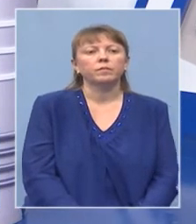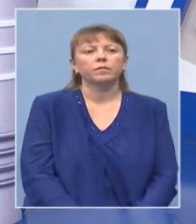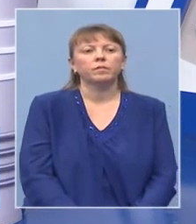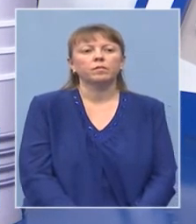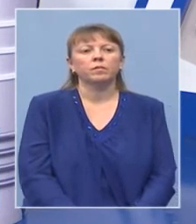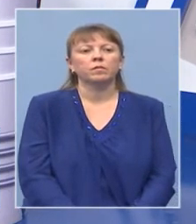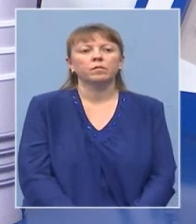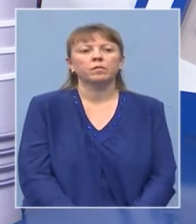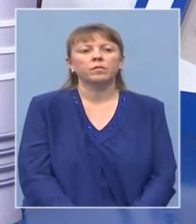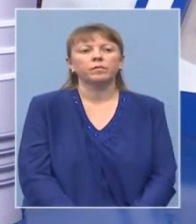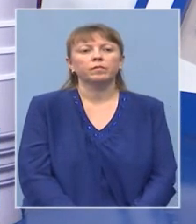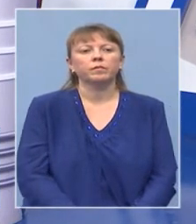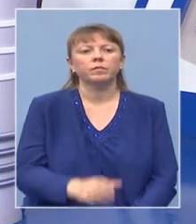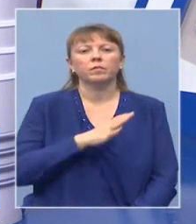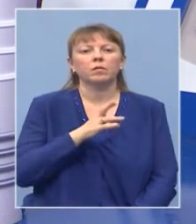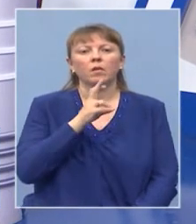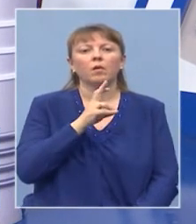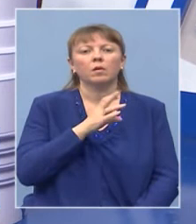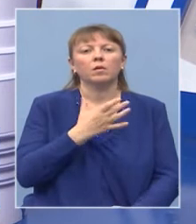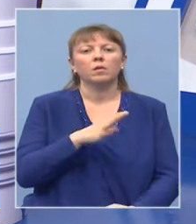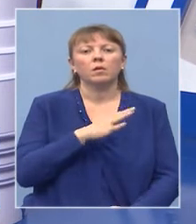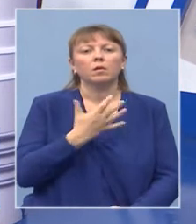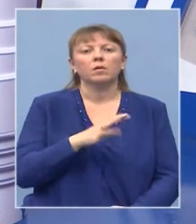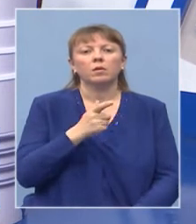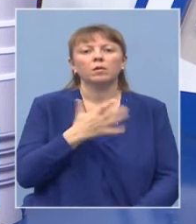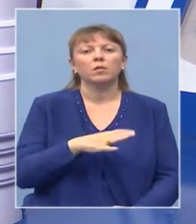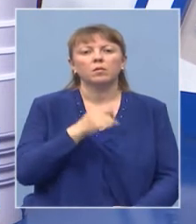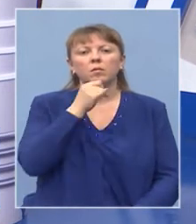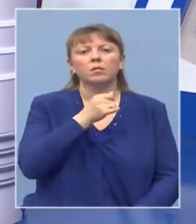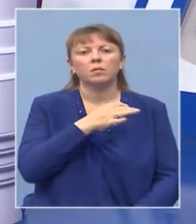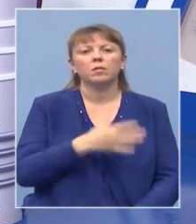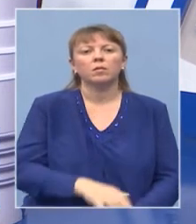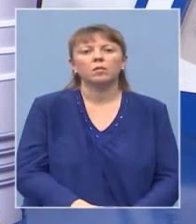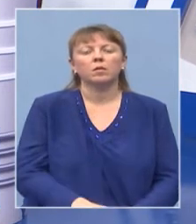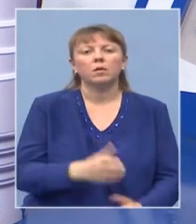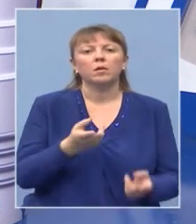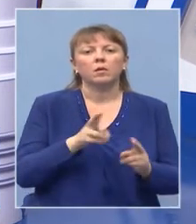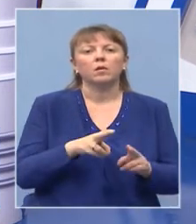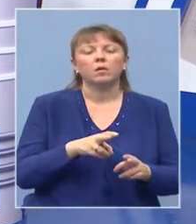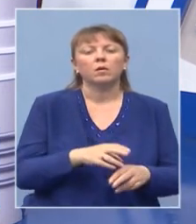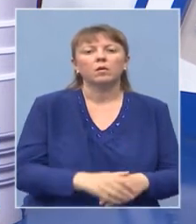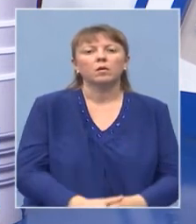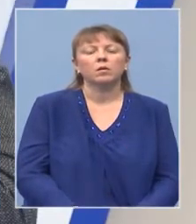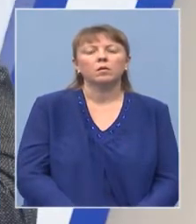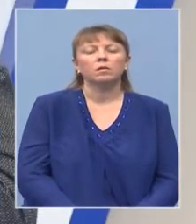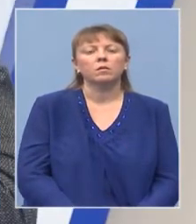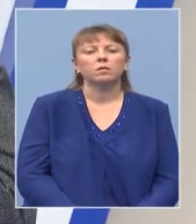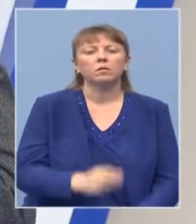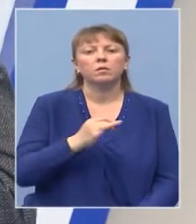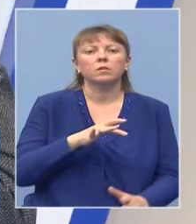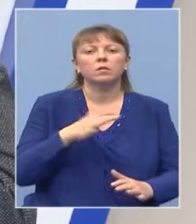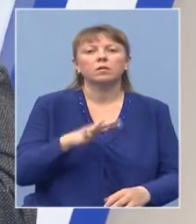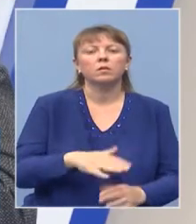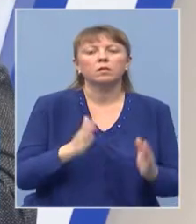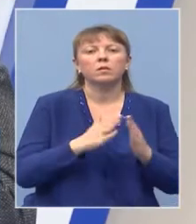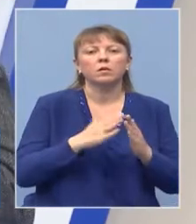уже упоминали те или иные госуслуги, но все-таки хотелось бы еще, может быть, возможно, остановиться на регистрации